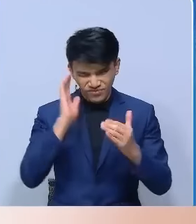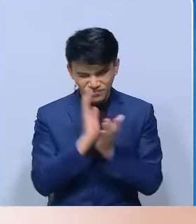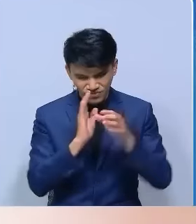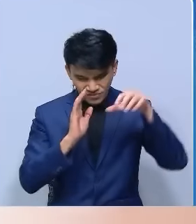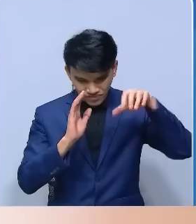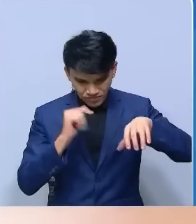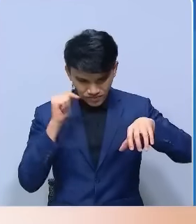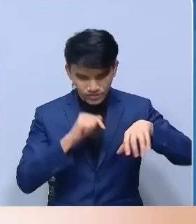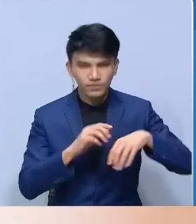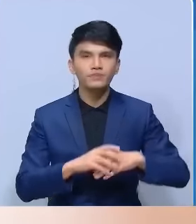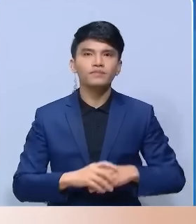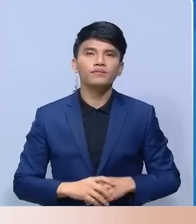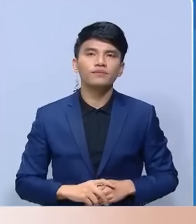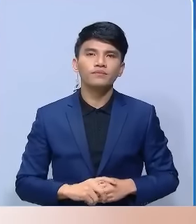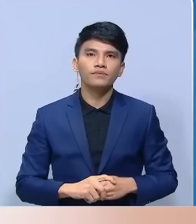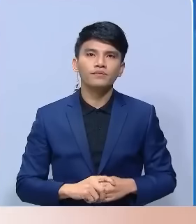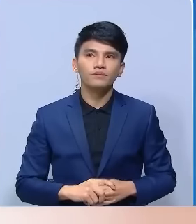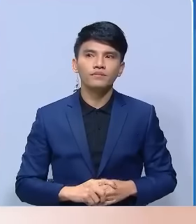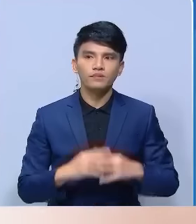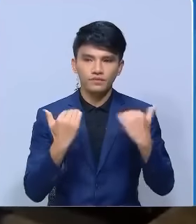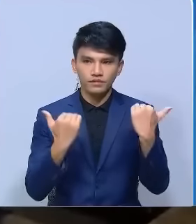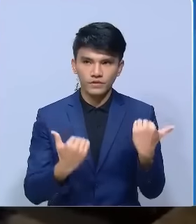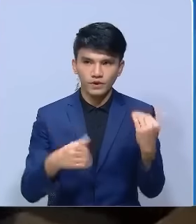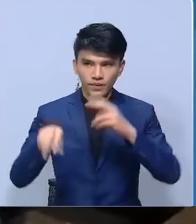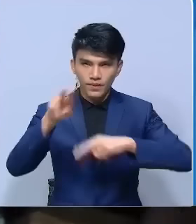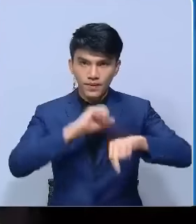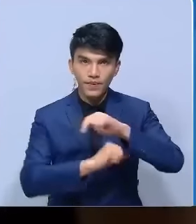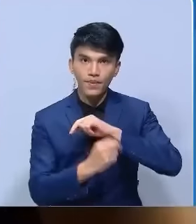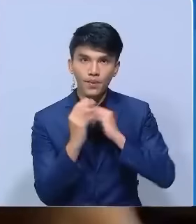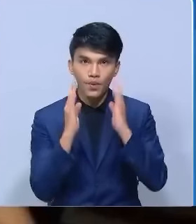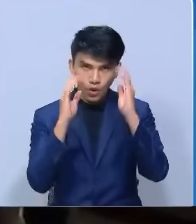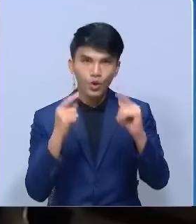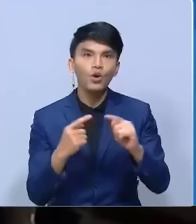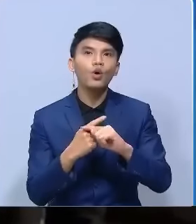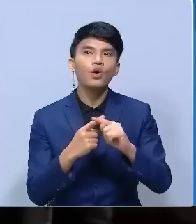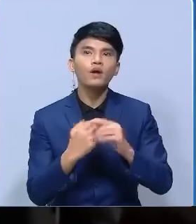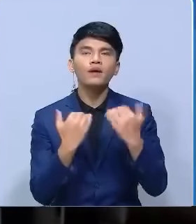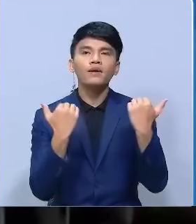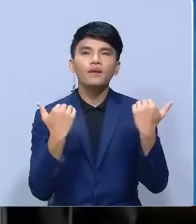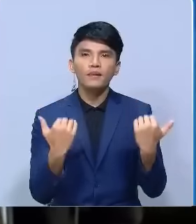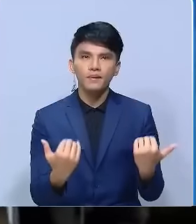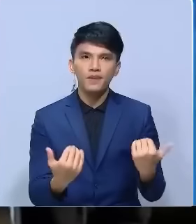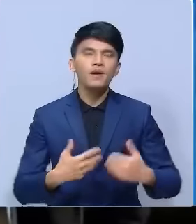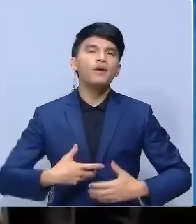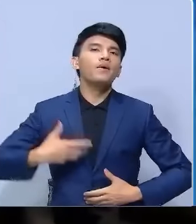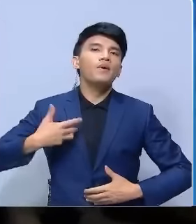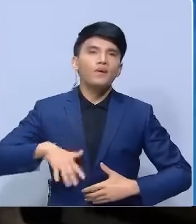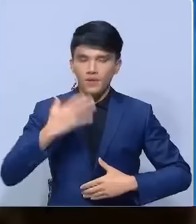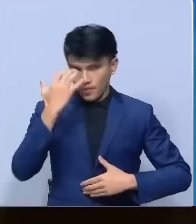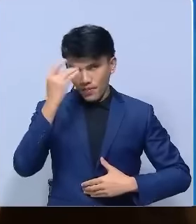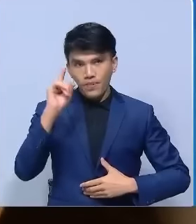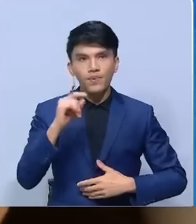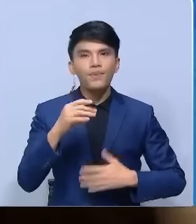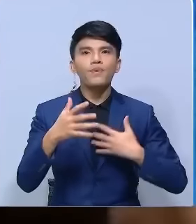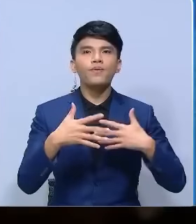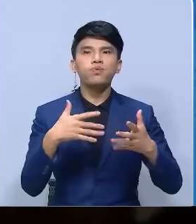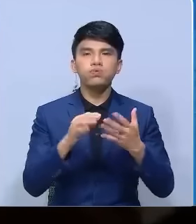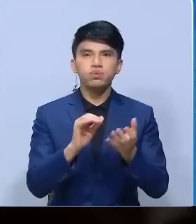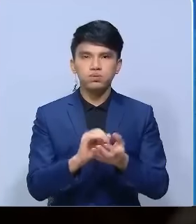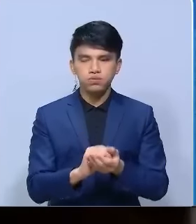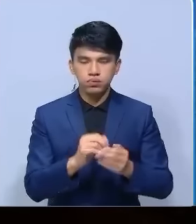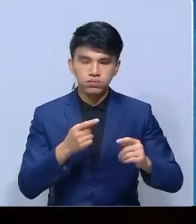ครพนมเลยค่ะเบื้องต้นจากการตรวจสอบพบข้อมูลว่าคนที่ได้รับบาดเจ็บส่วนใหญ่ตอนนี้โล่งอกนะคะเพราะว่าแต่ละคนก็ปลอดภัยแล้วนะคะเ